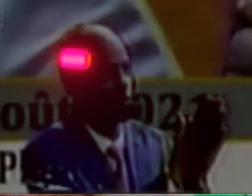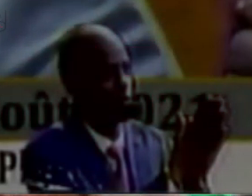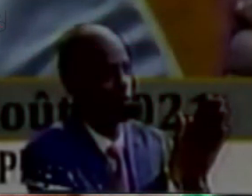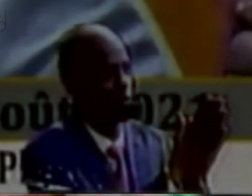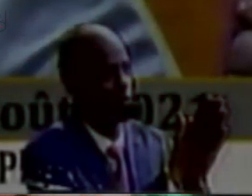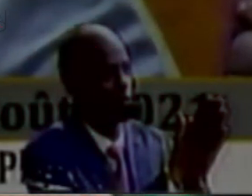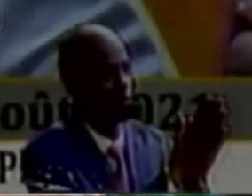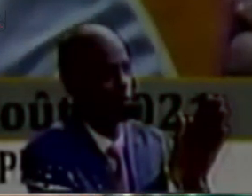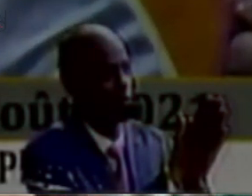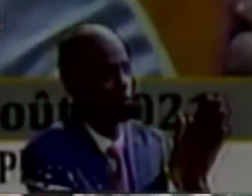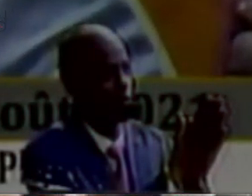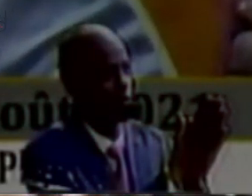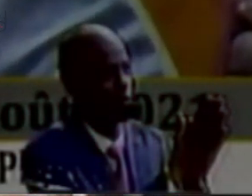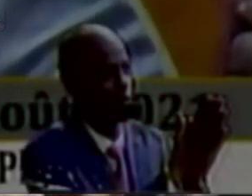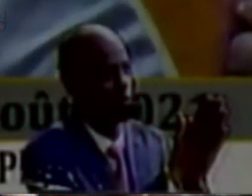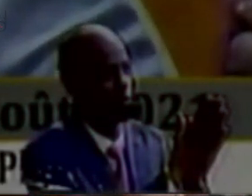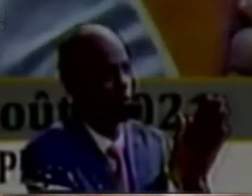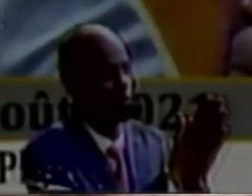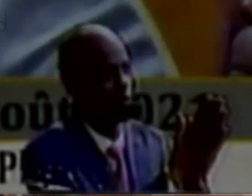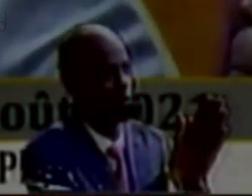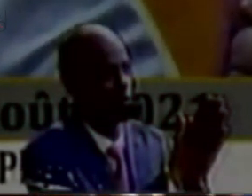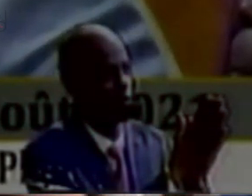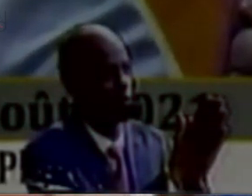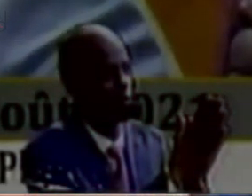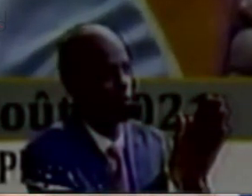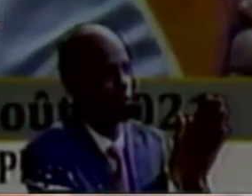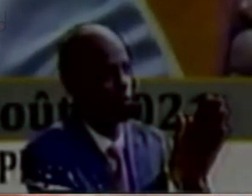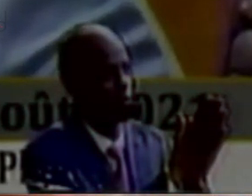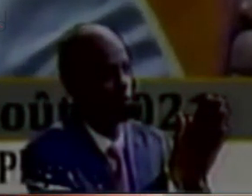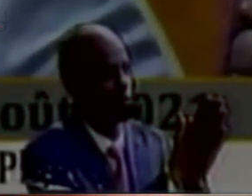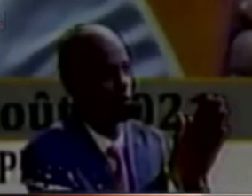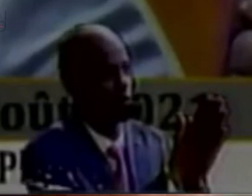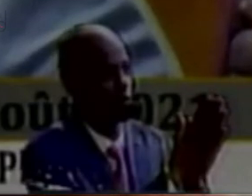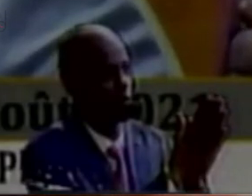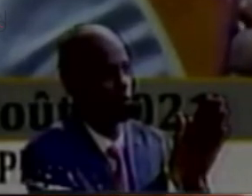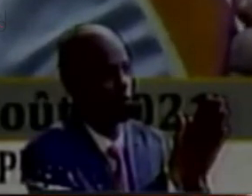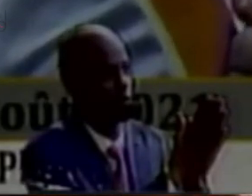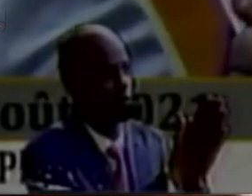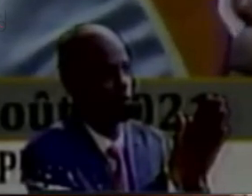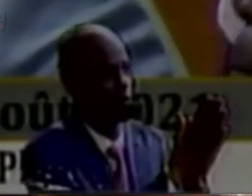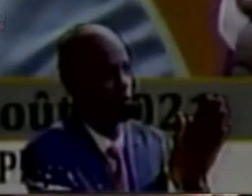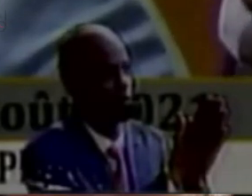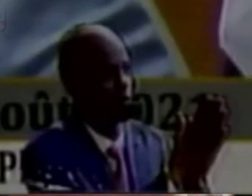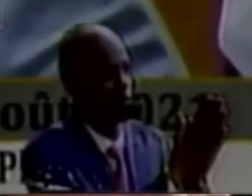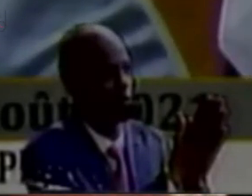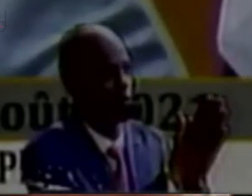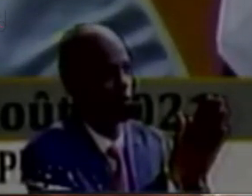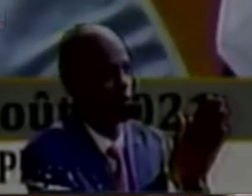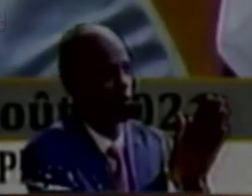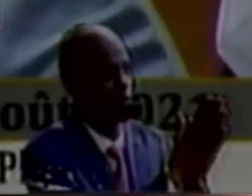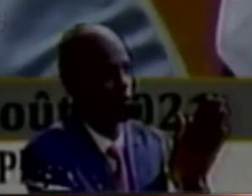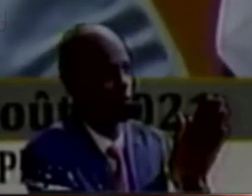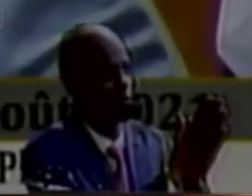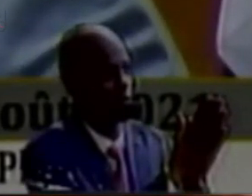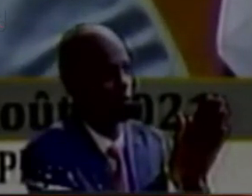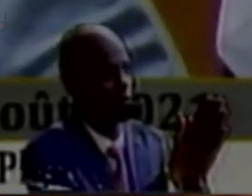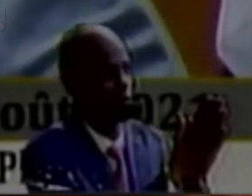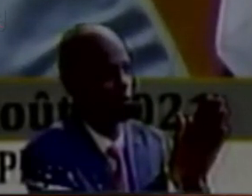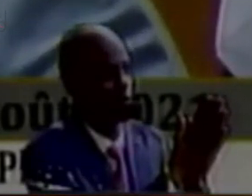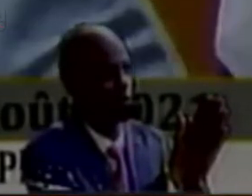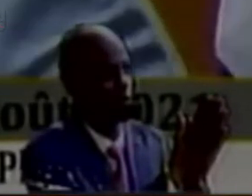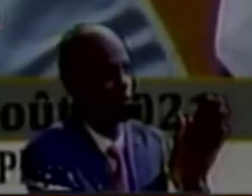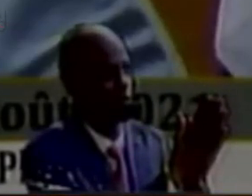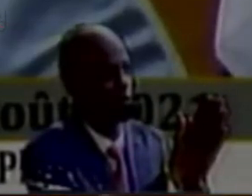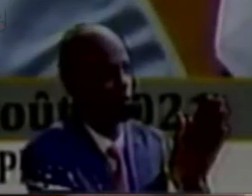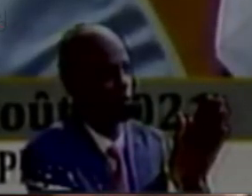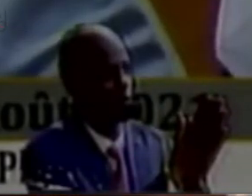dévastées. Face à tout cela, il est impératif de réagir vite, mais avec sérénité et